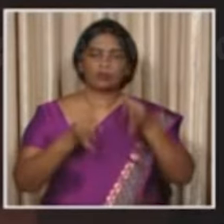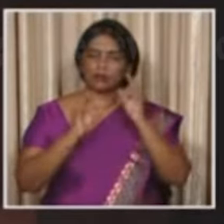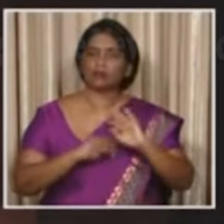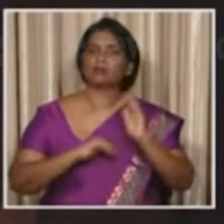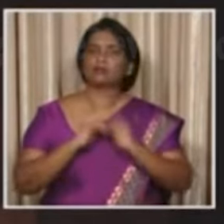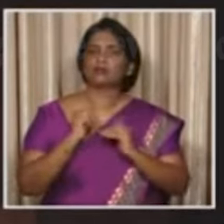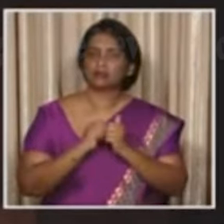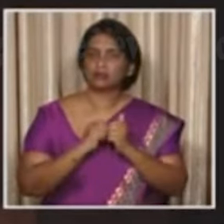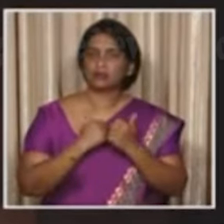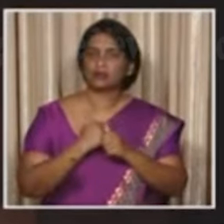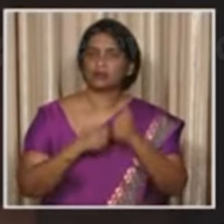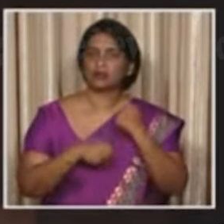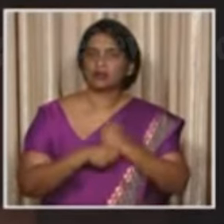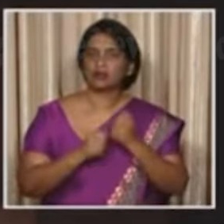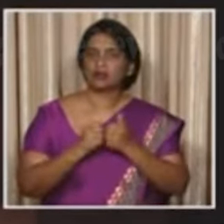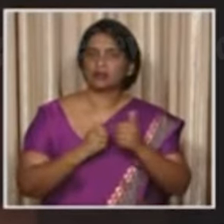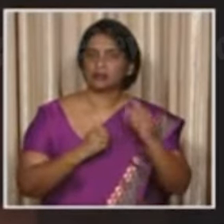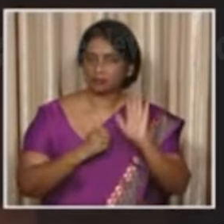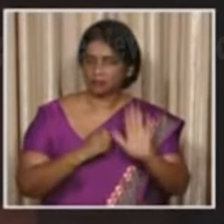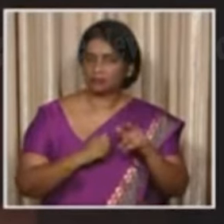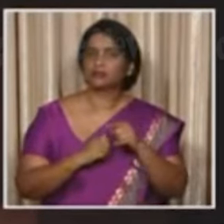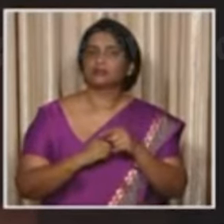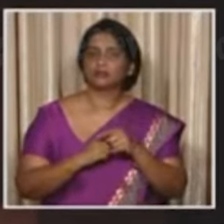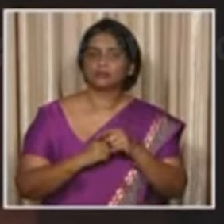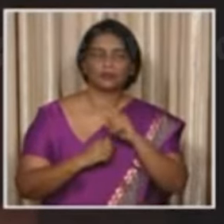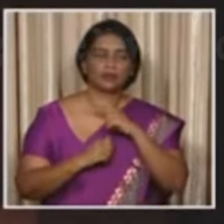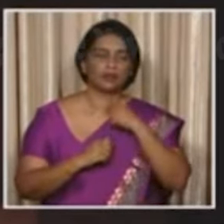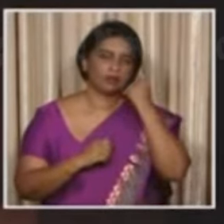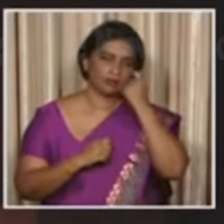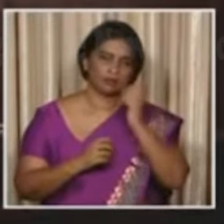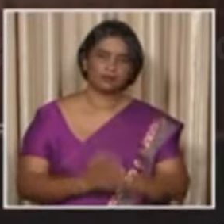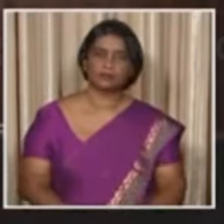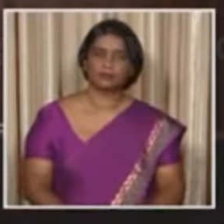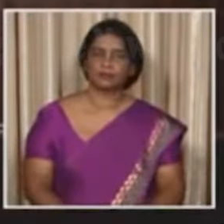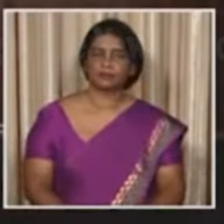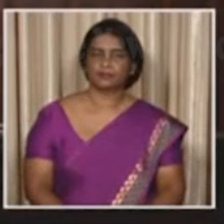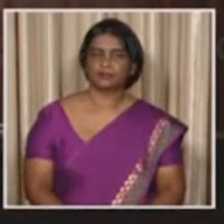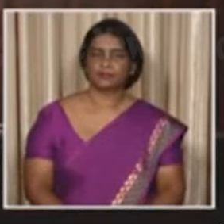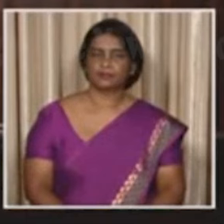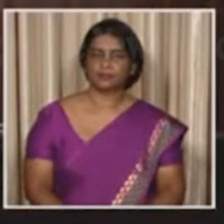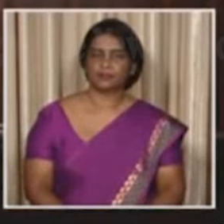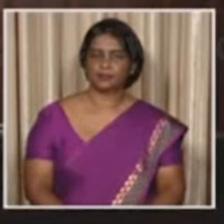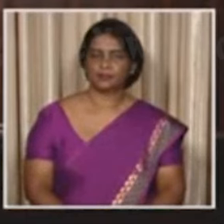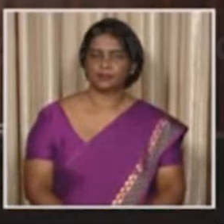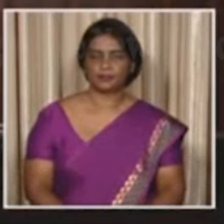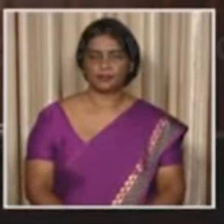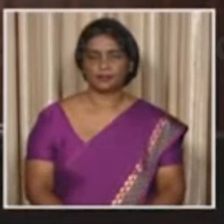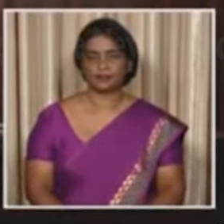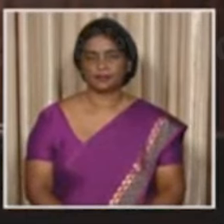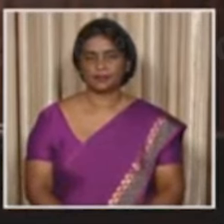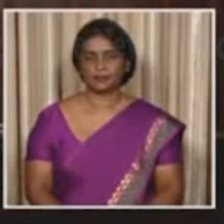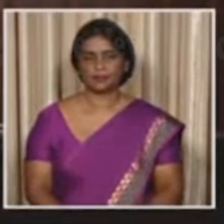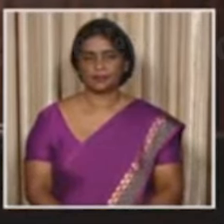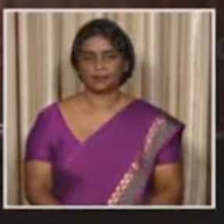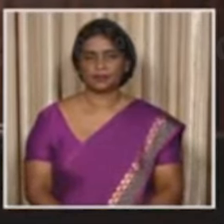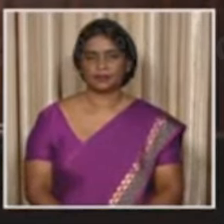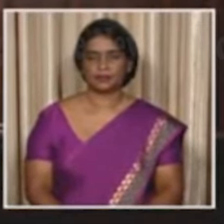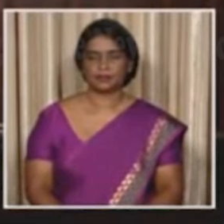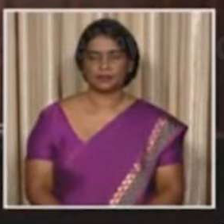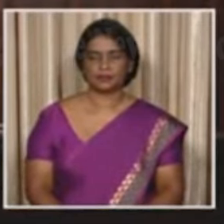වැටසටහනක් රජය ක්‍රියාත්මක කරන්නට ඕනේ කියන ක්‍රමය මගේ යෝජනාව. ඔව් ආණ්ඩුපක්ෂ සමග දැකට මේ මෙතුමා මේ